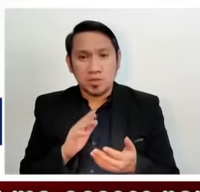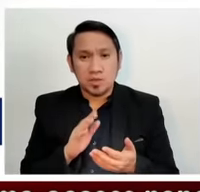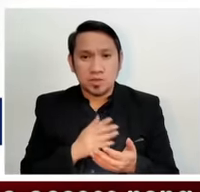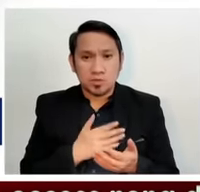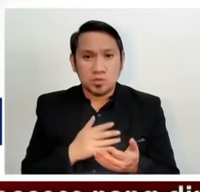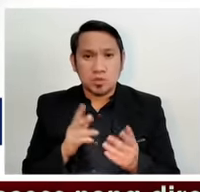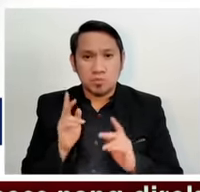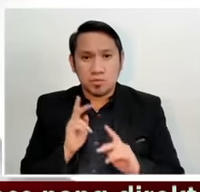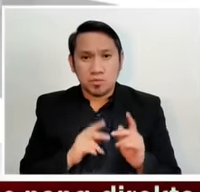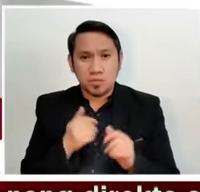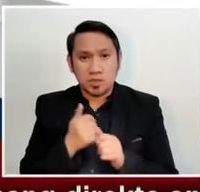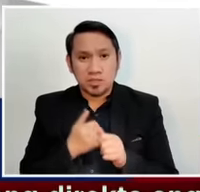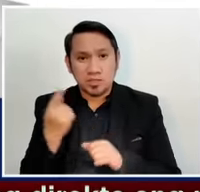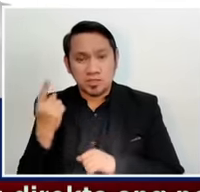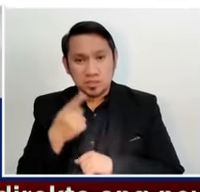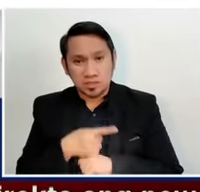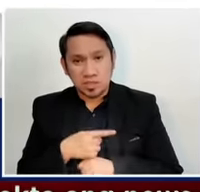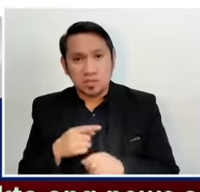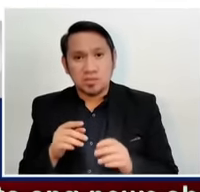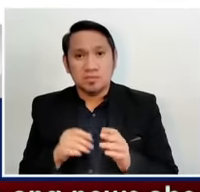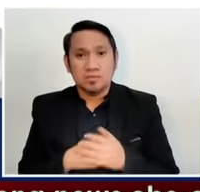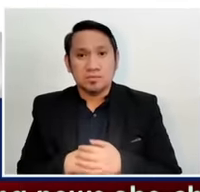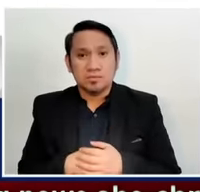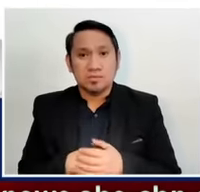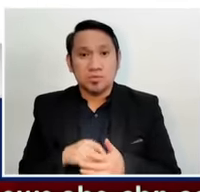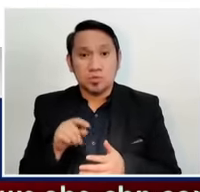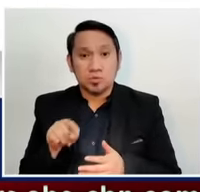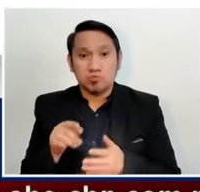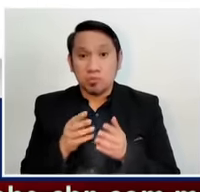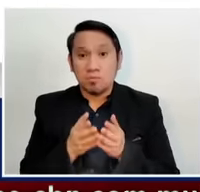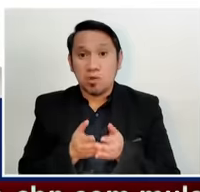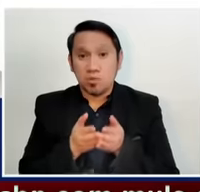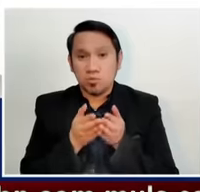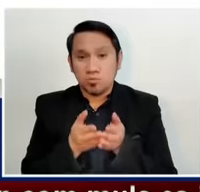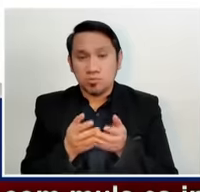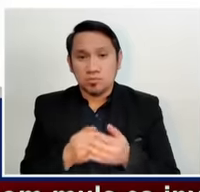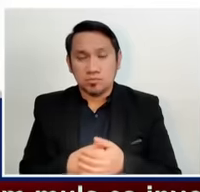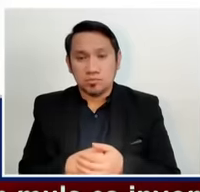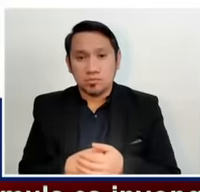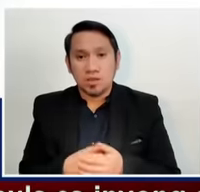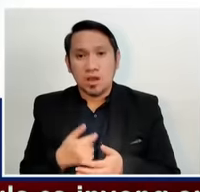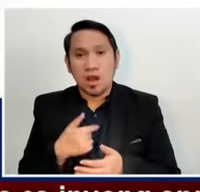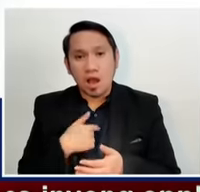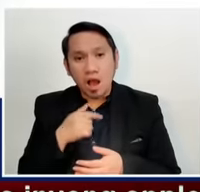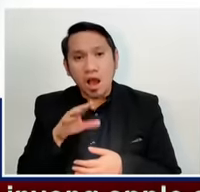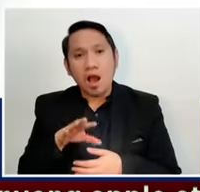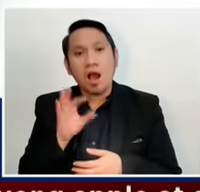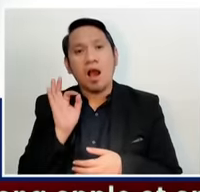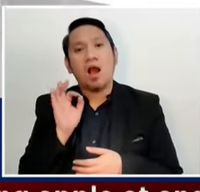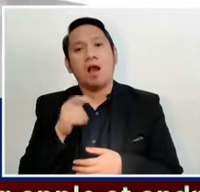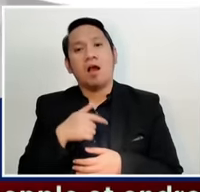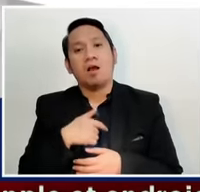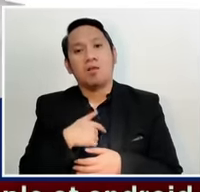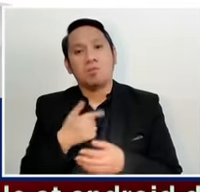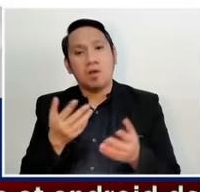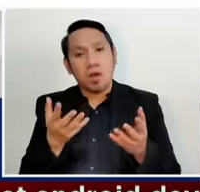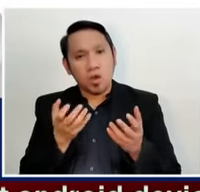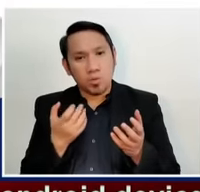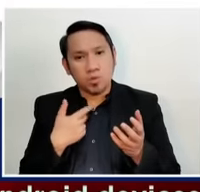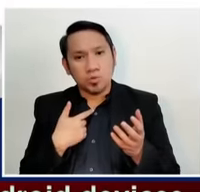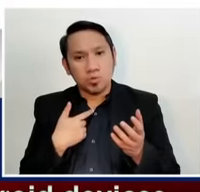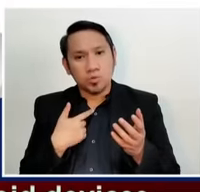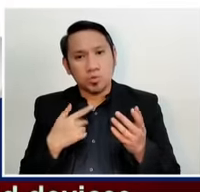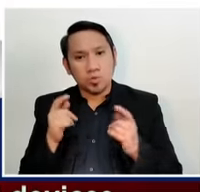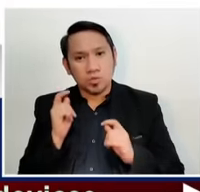day. Meron pala yun sa barko? Opo, yes. Sa cruise ship. Doon ko po na-discover na gusto ko mag-teatro.